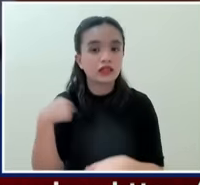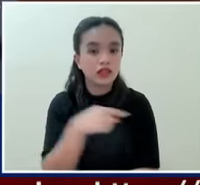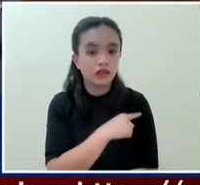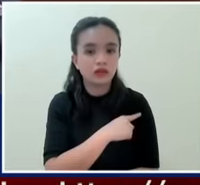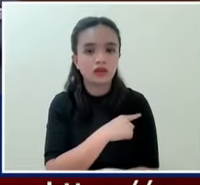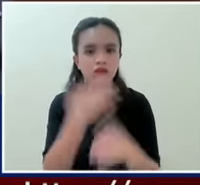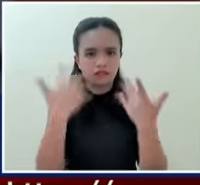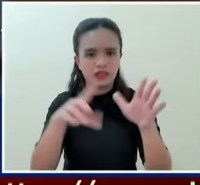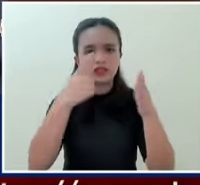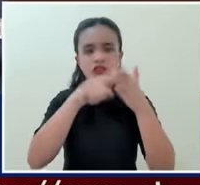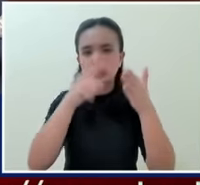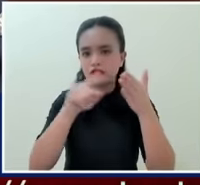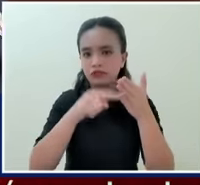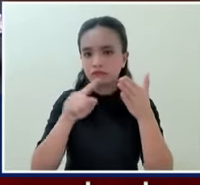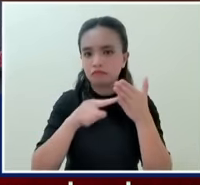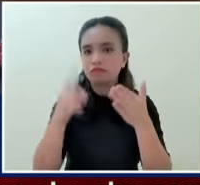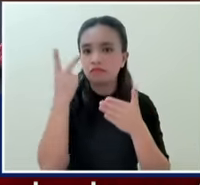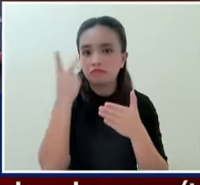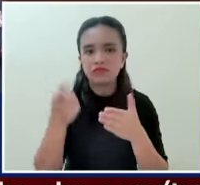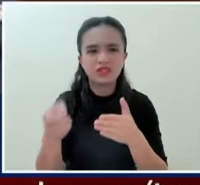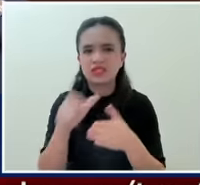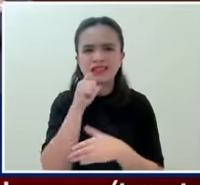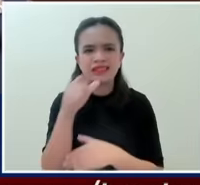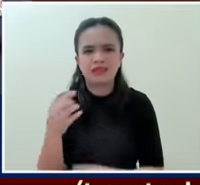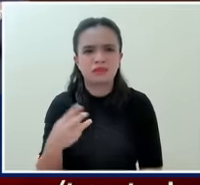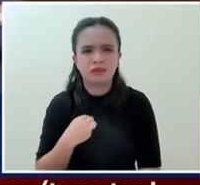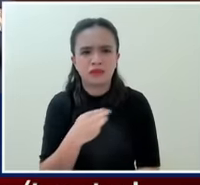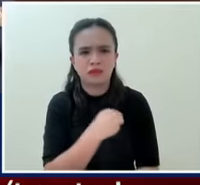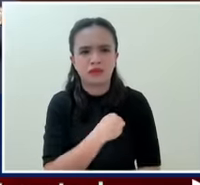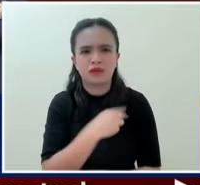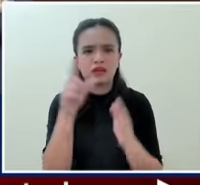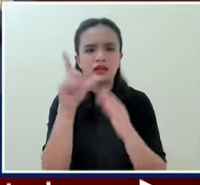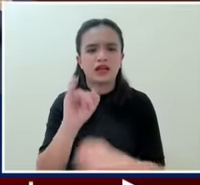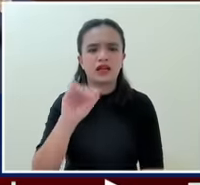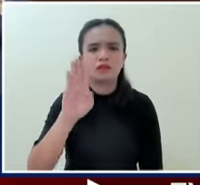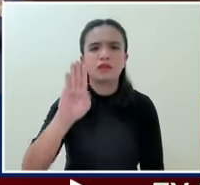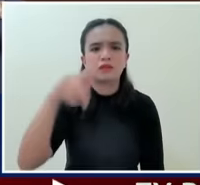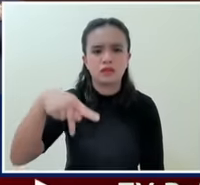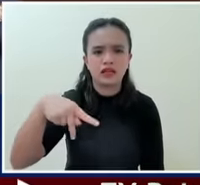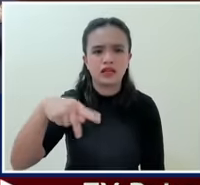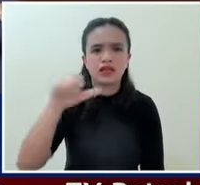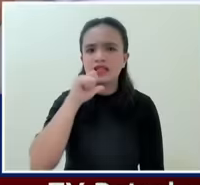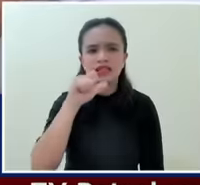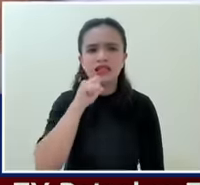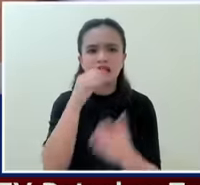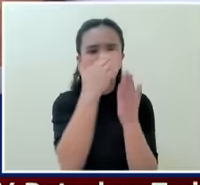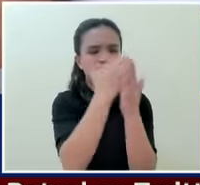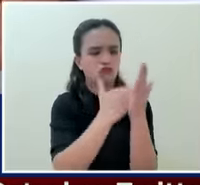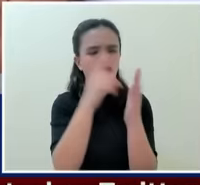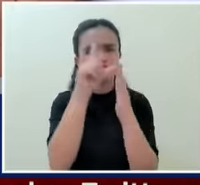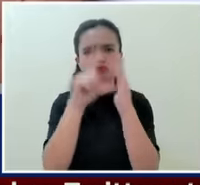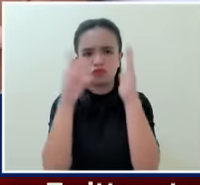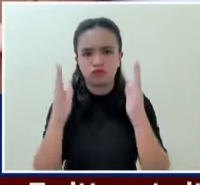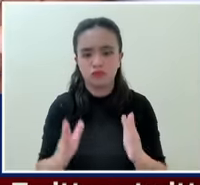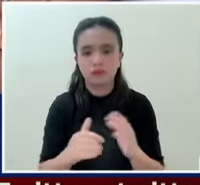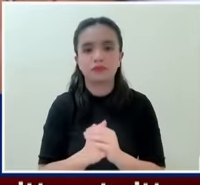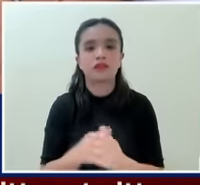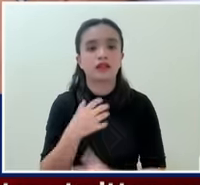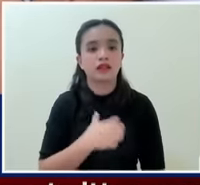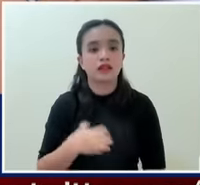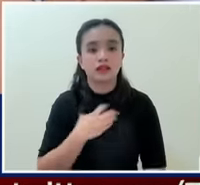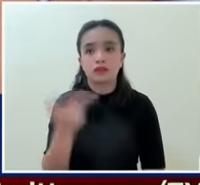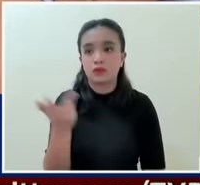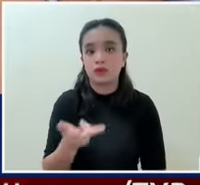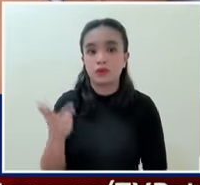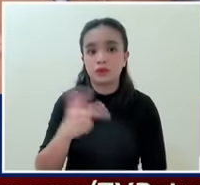counter-check it and we found out, sir, that she is not a member of the Integrated Bar of the Philippines. She is not a listed lawyer. Sa reklamong kinaharap ng tatlong